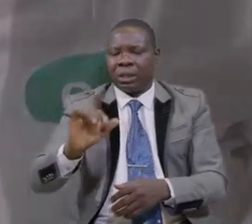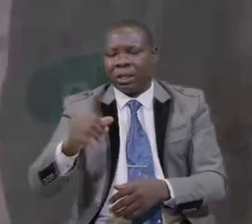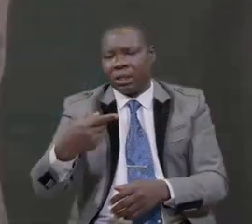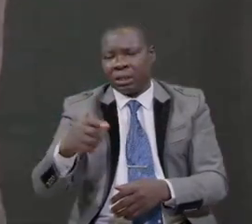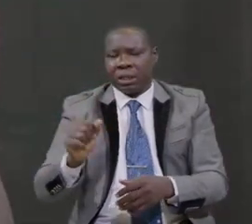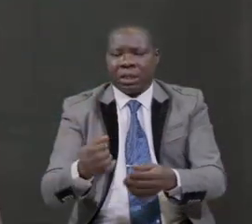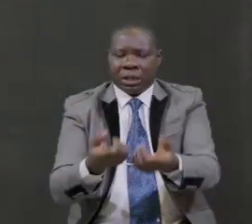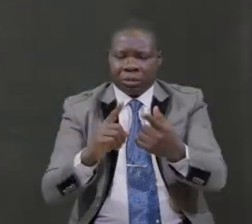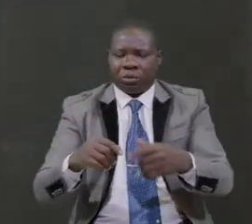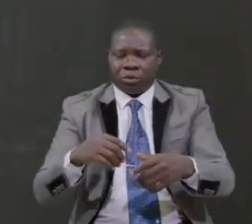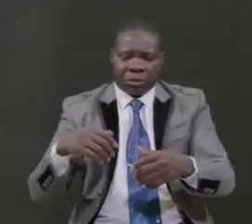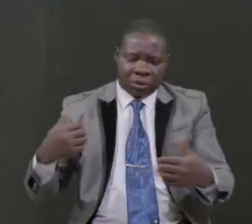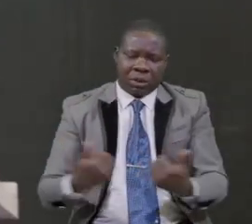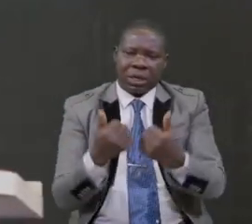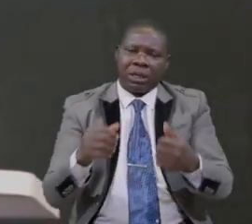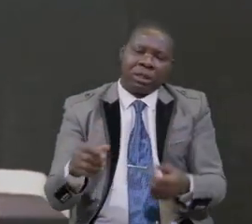venu vers tout le peuple.